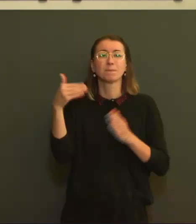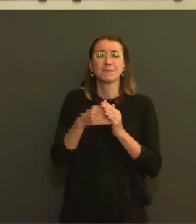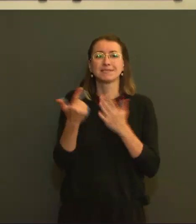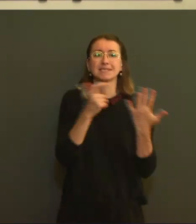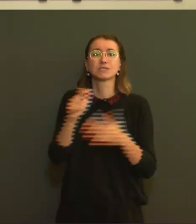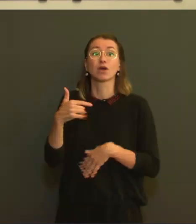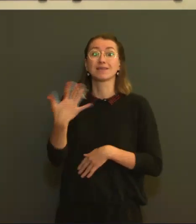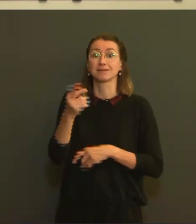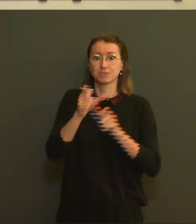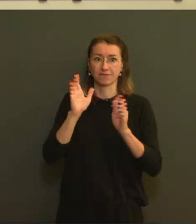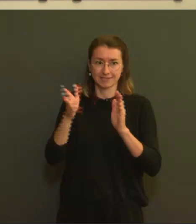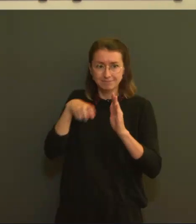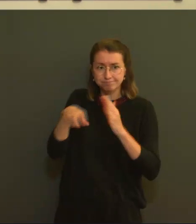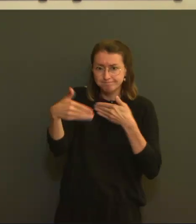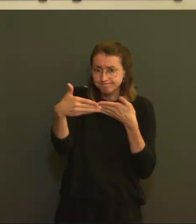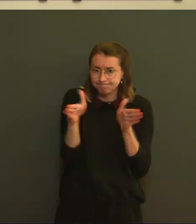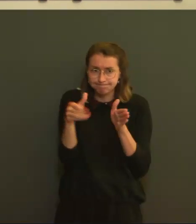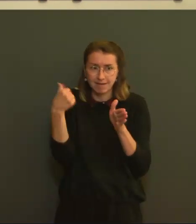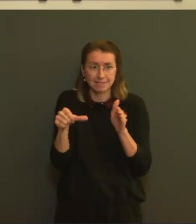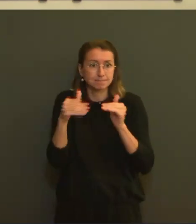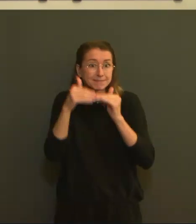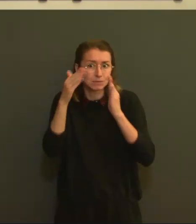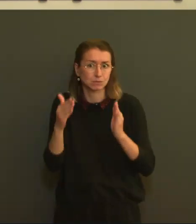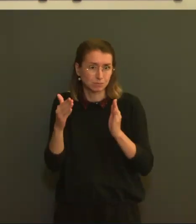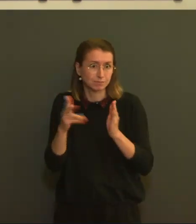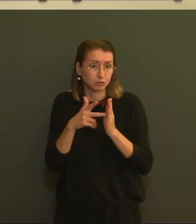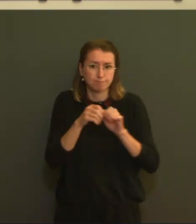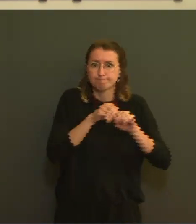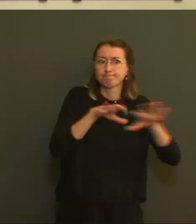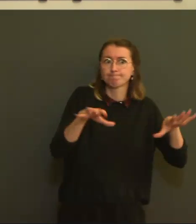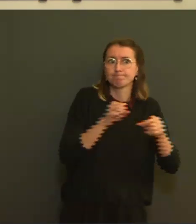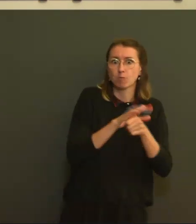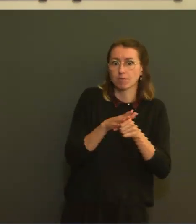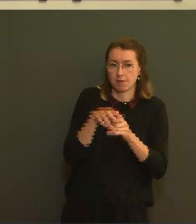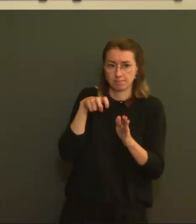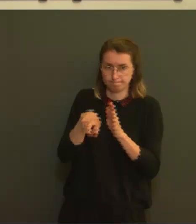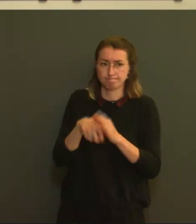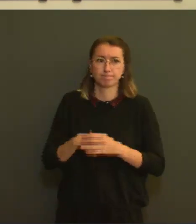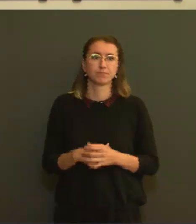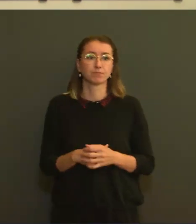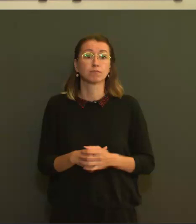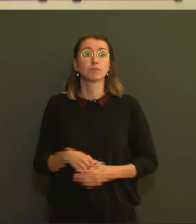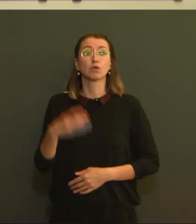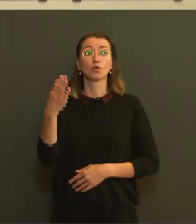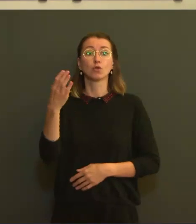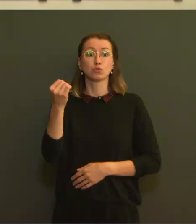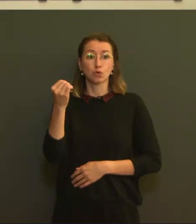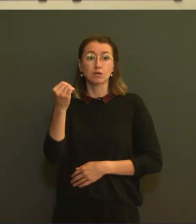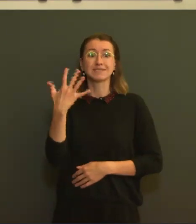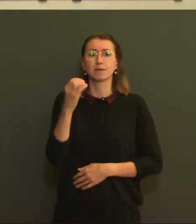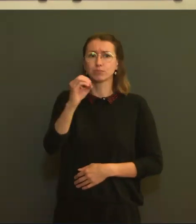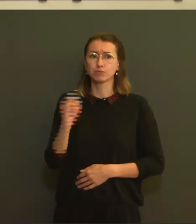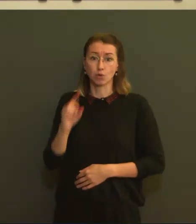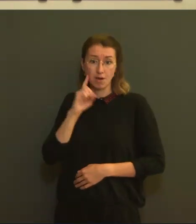Ces 4715 personnes incluent pour 94% des élèves et 6% des enseignants.